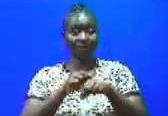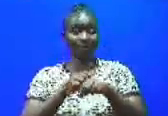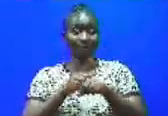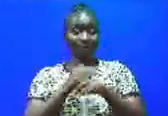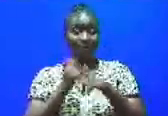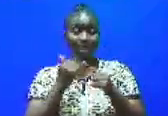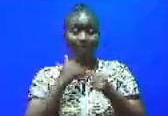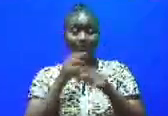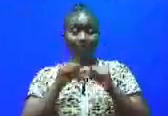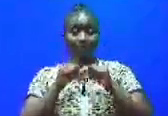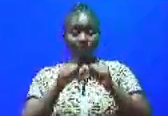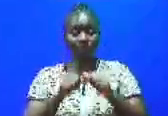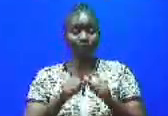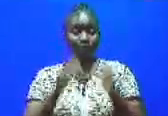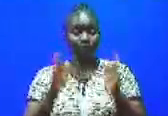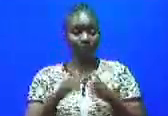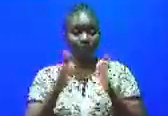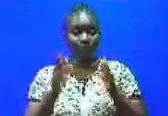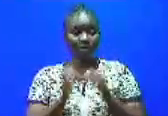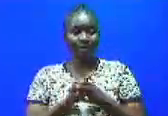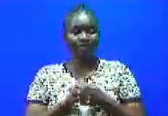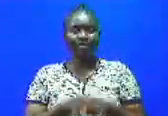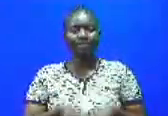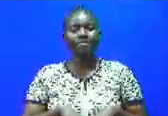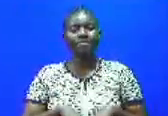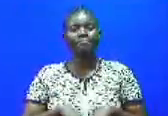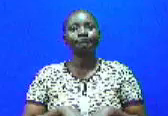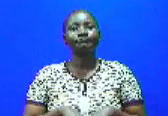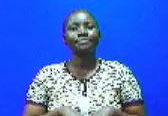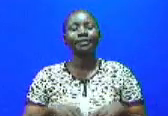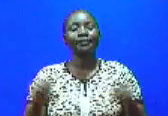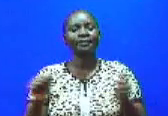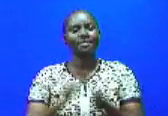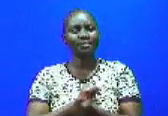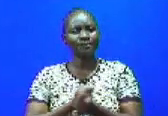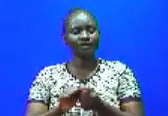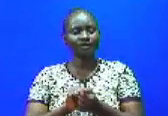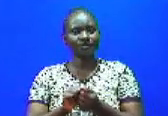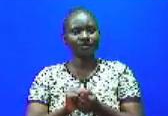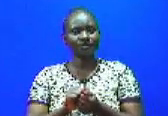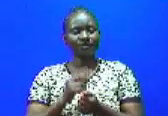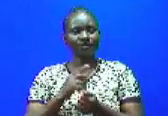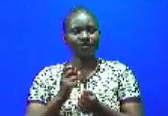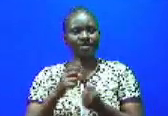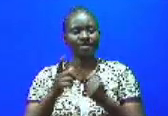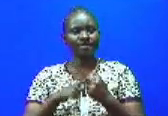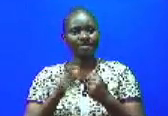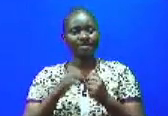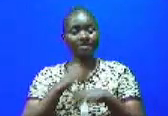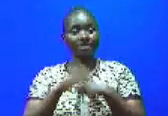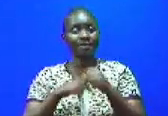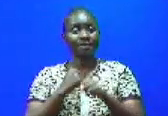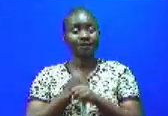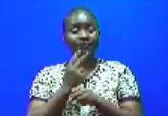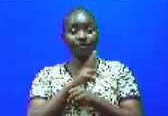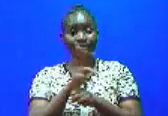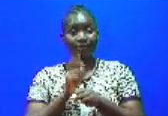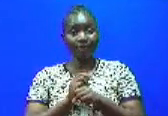no genderete gusigeta ebikora byo busalya konga kafyari turakorere mbya ko 65 twanya ko